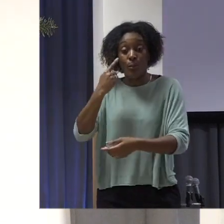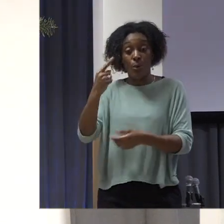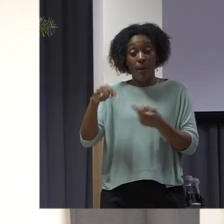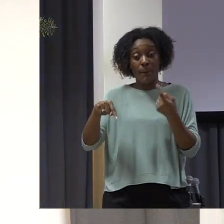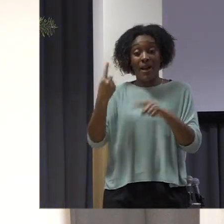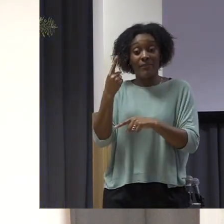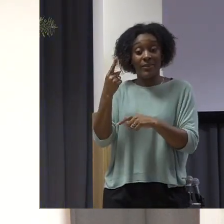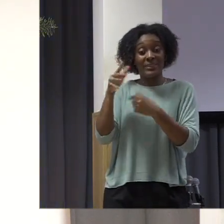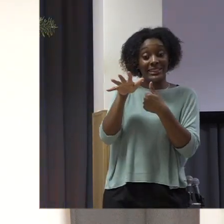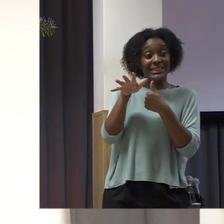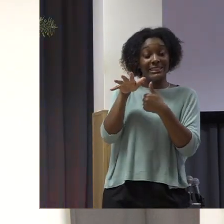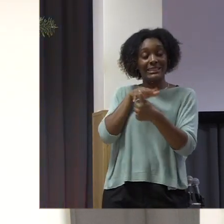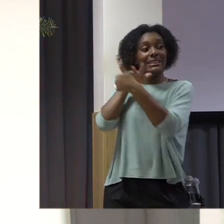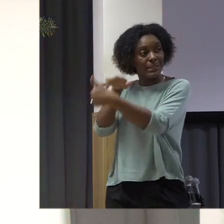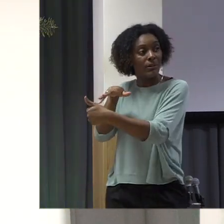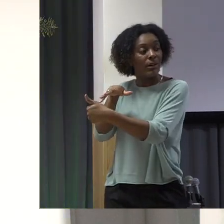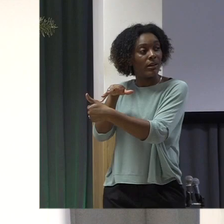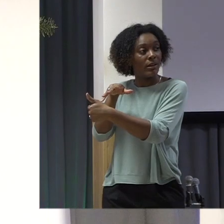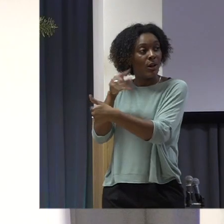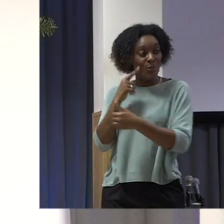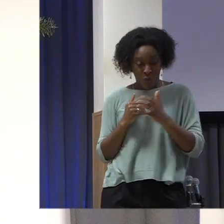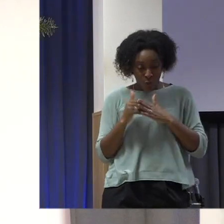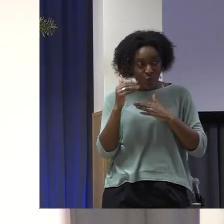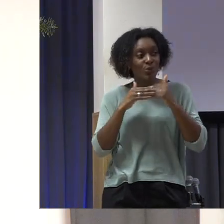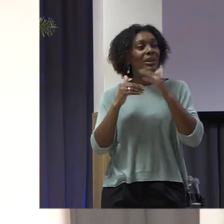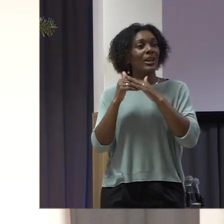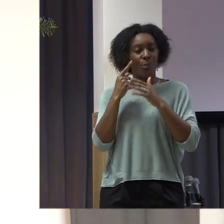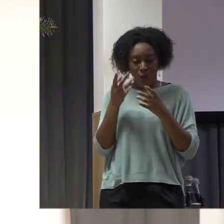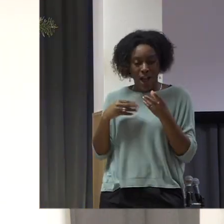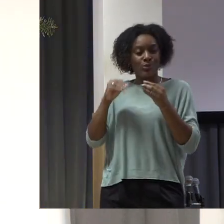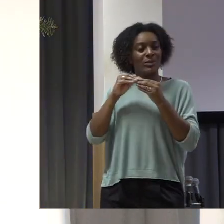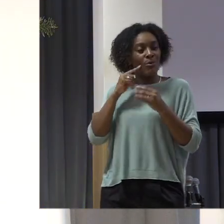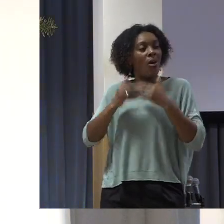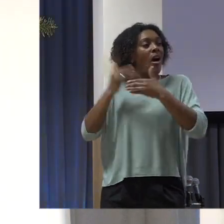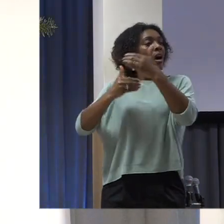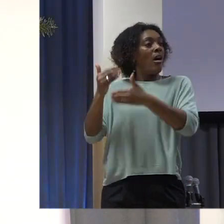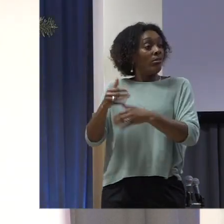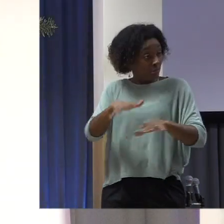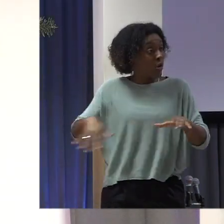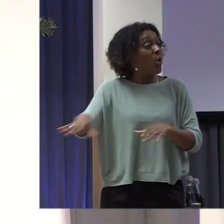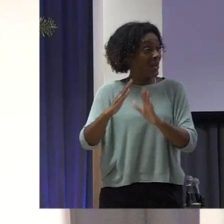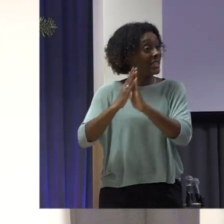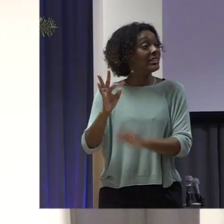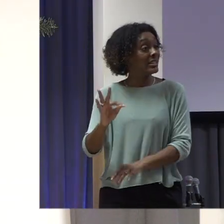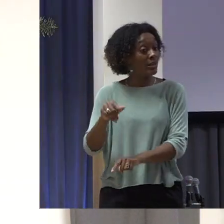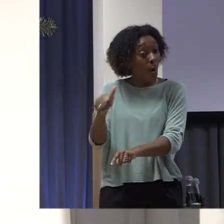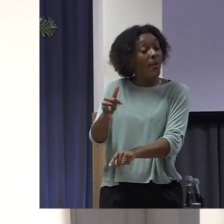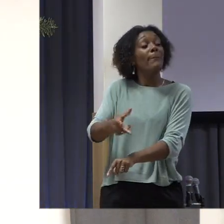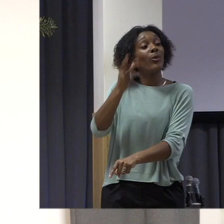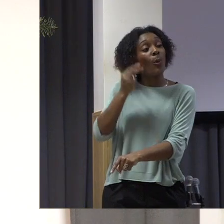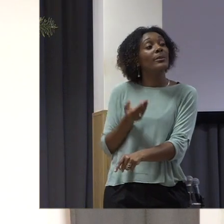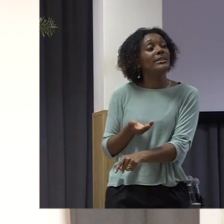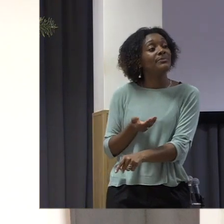c'est justement pour pouvoir construire et rajouter encore une pierre supplémentaire. Ils ont compris comment se